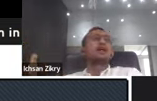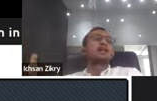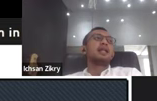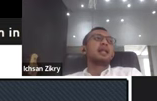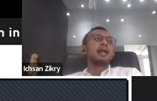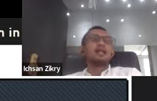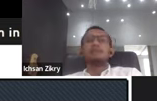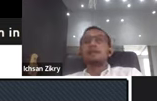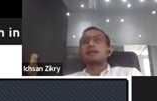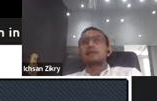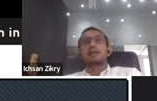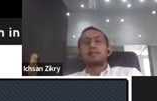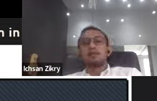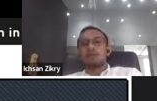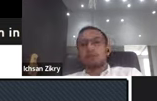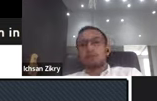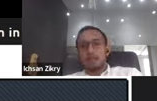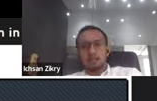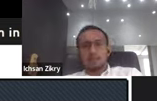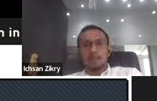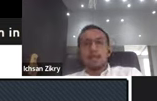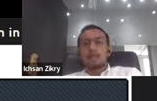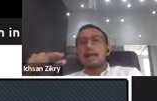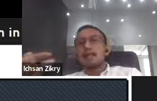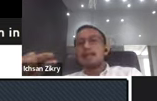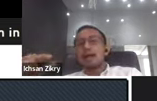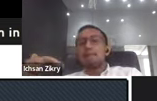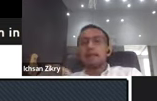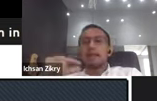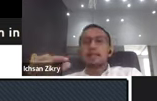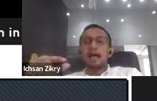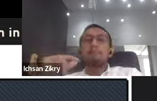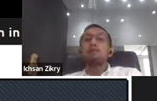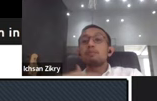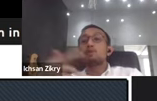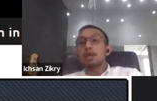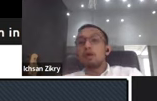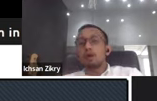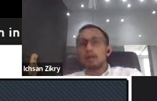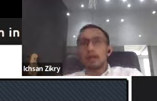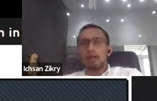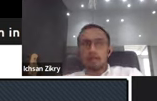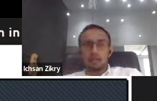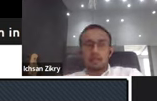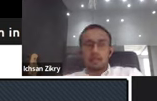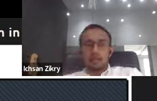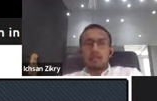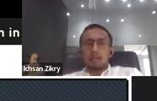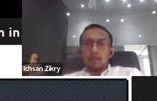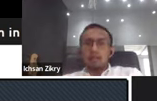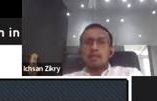mana? Isunya kan ini lagi-lagi, ini masalah presumption of innocence. Standarnya apa? Dasarnya apa untuk mencurigai orang yang